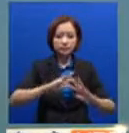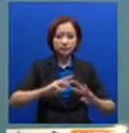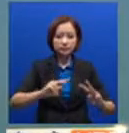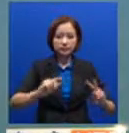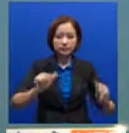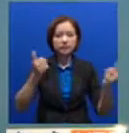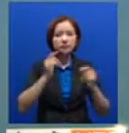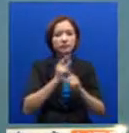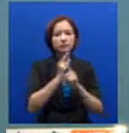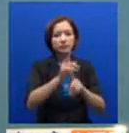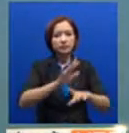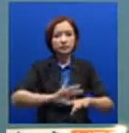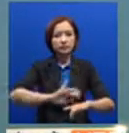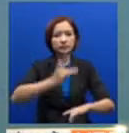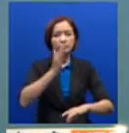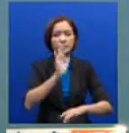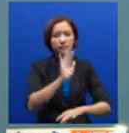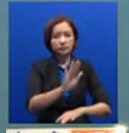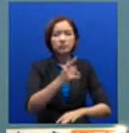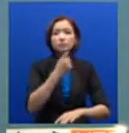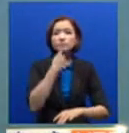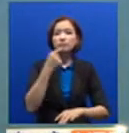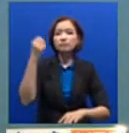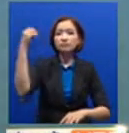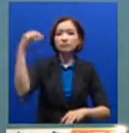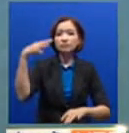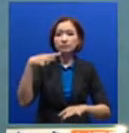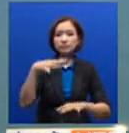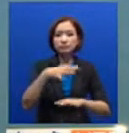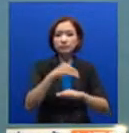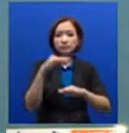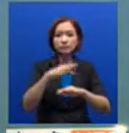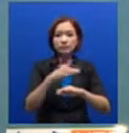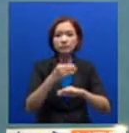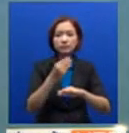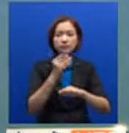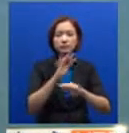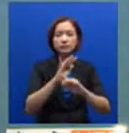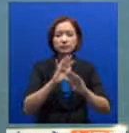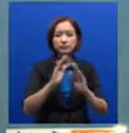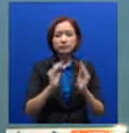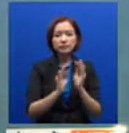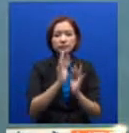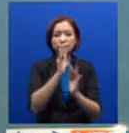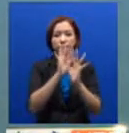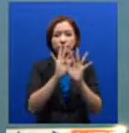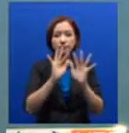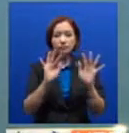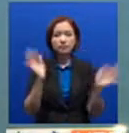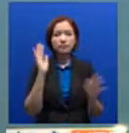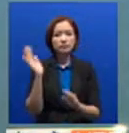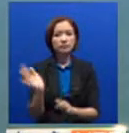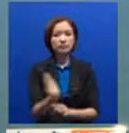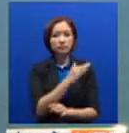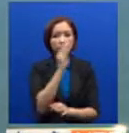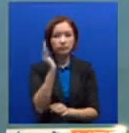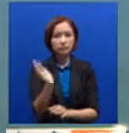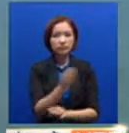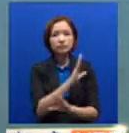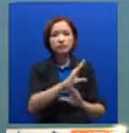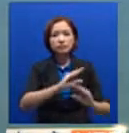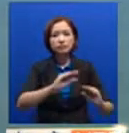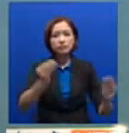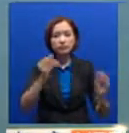ด้วยวิธีตามธรรมชาติอย่างเช่นมีแสงแดดแผดเผาไปนักเรียนก็เจอทางไปตามกระแสลมภายใน12ชั่วโมง